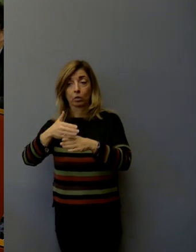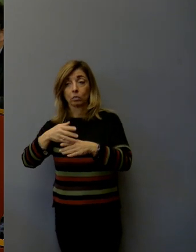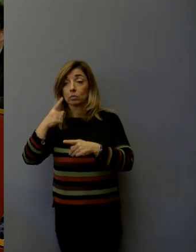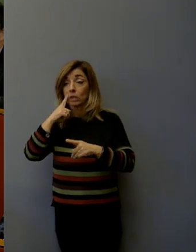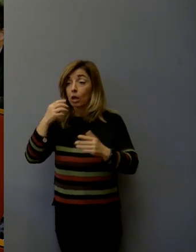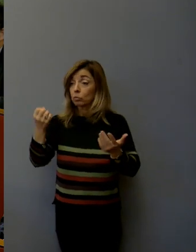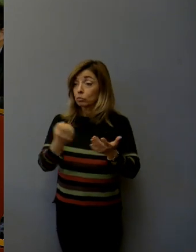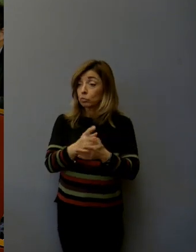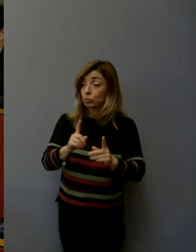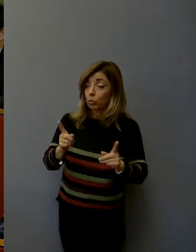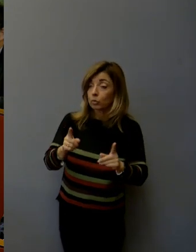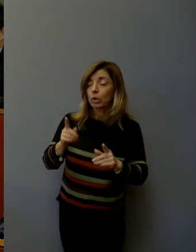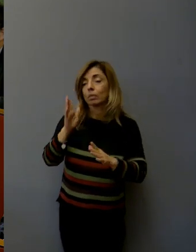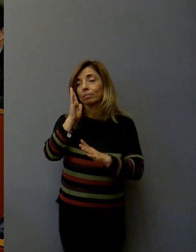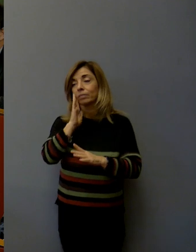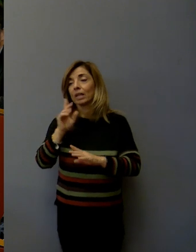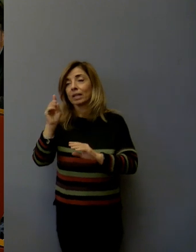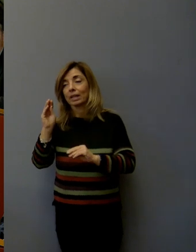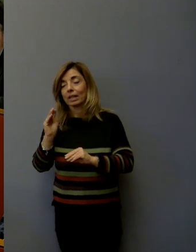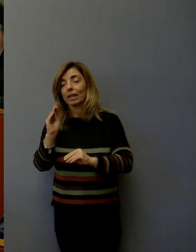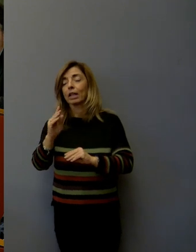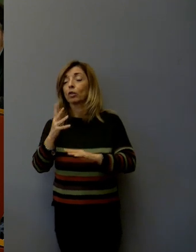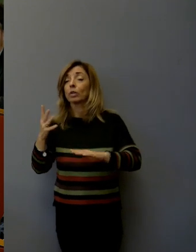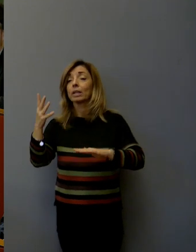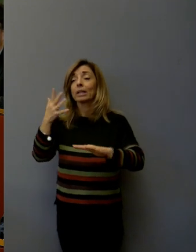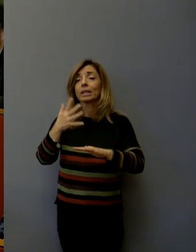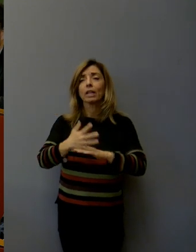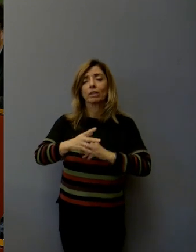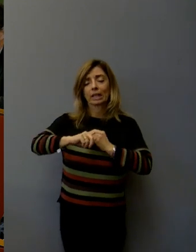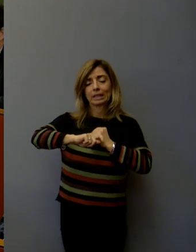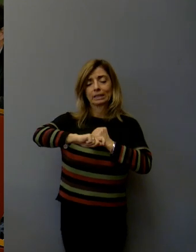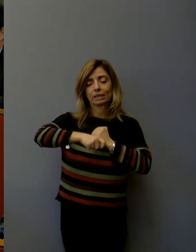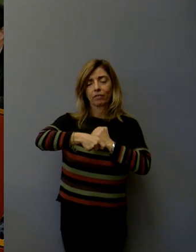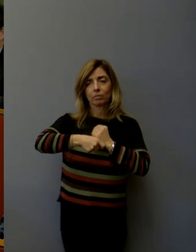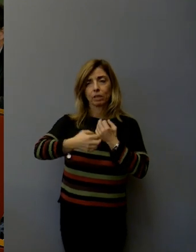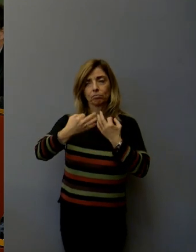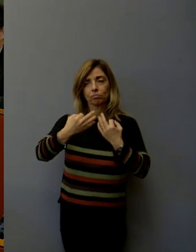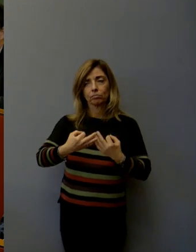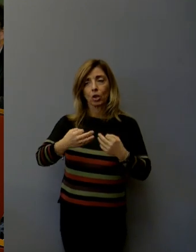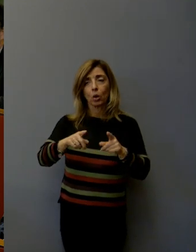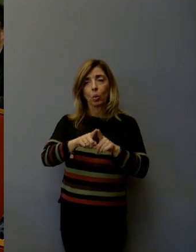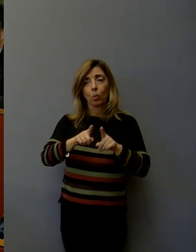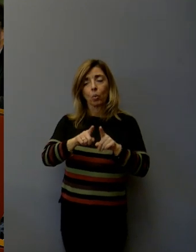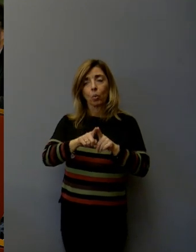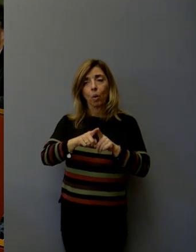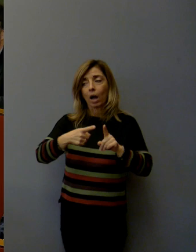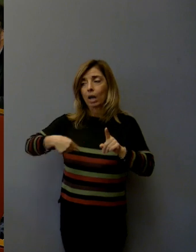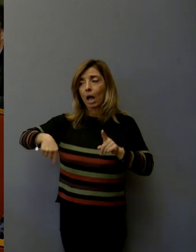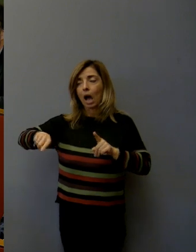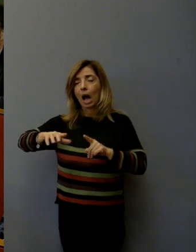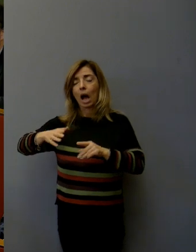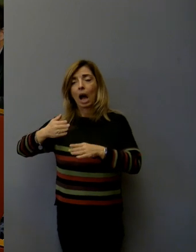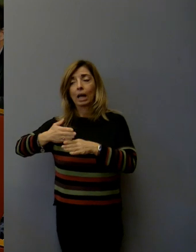con la stessa pervicace rigidità con cui interviene E dai cartellini Rossi ai consiglieri che se ne devono andare